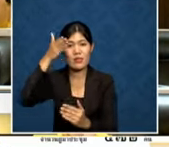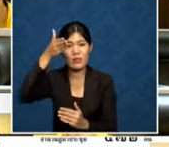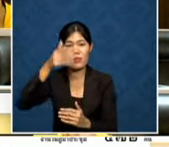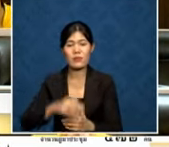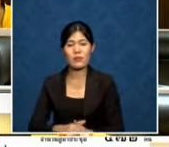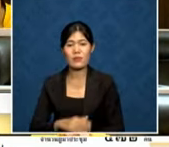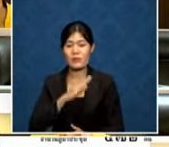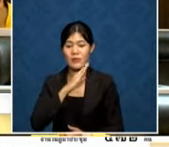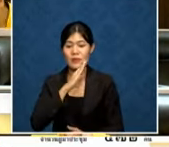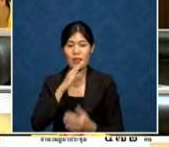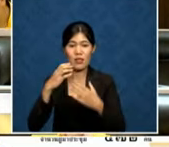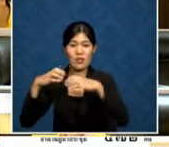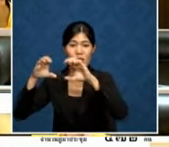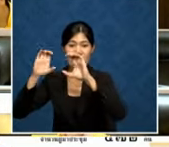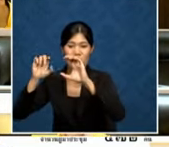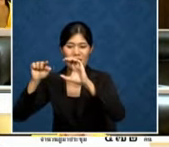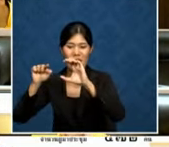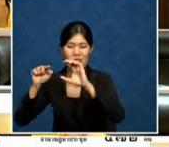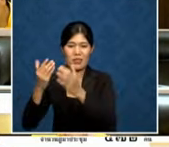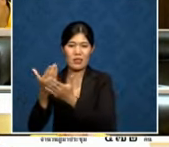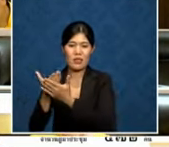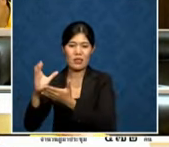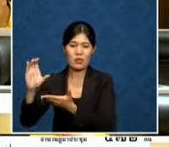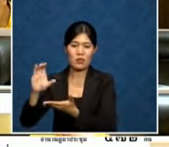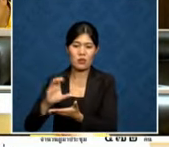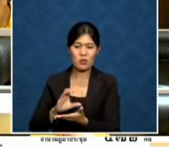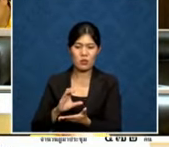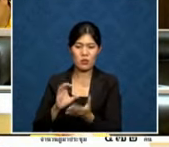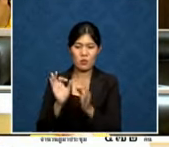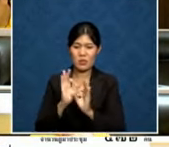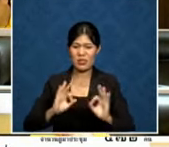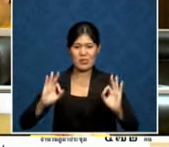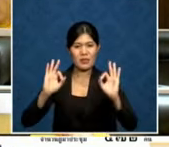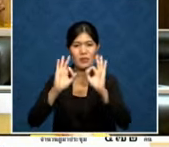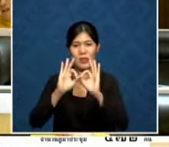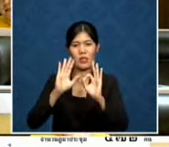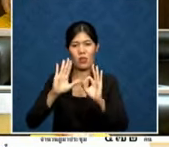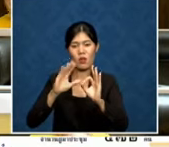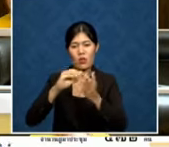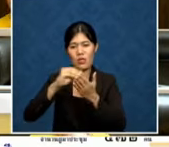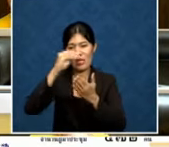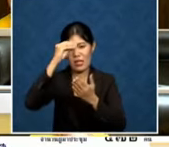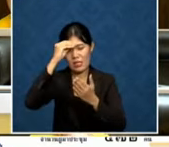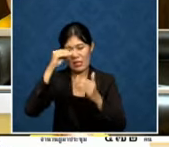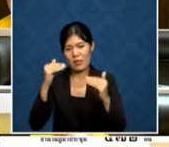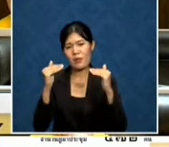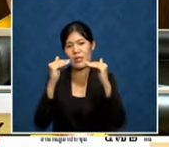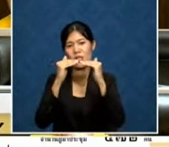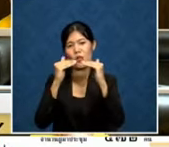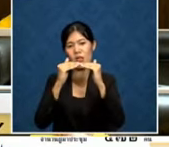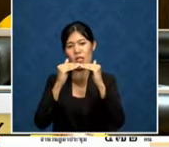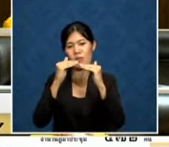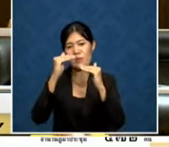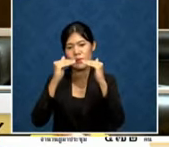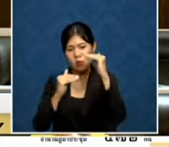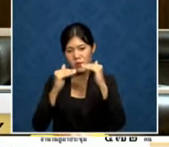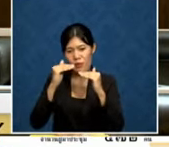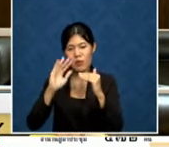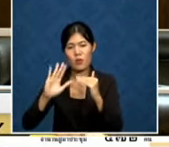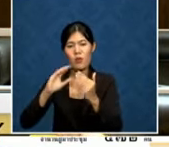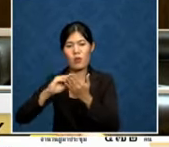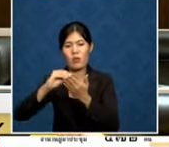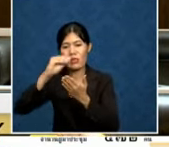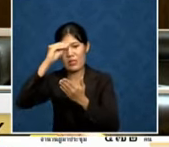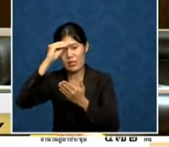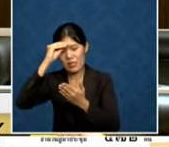หากทางรัฐบาลไม่ได้ให้ความสำคัญกับการศึกษาที่เสมอภาคและไม่สามารถลดความเหลื่อมล้ำทางด้านการศึกษา